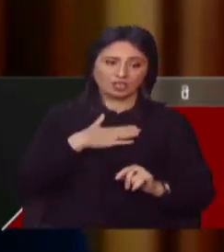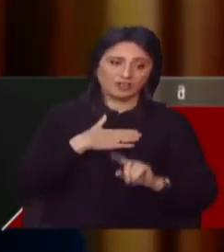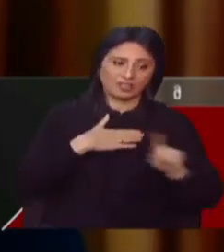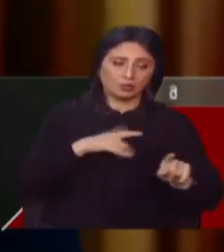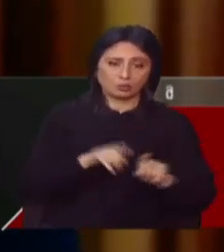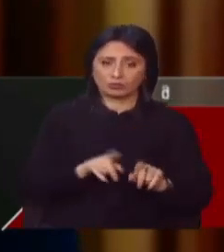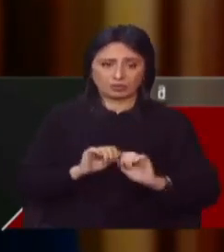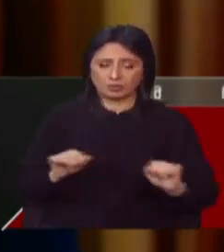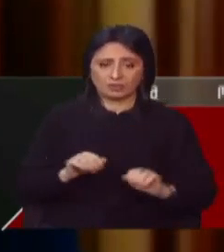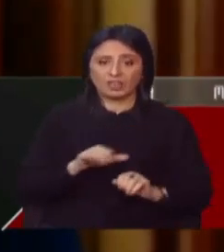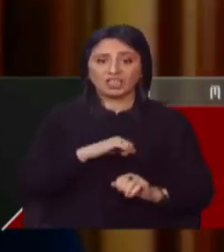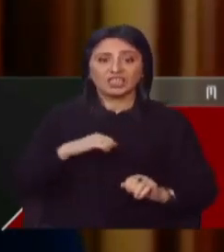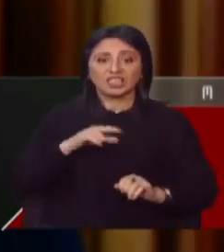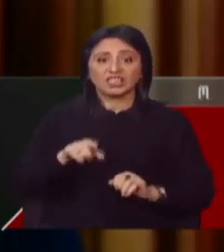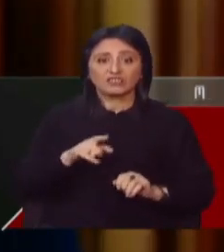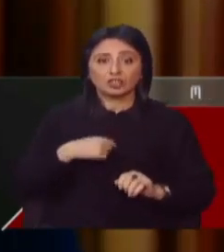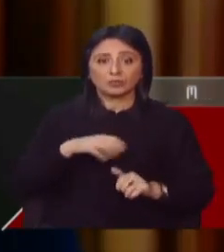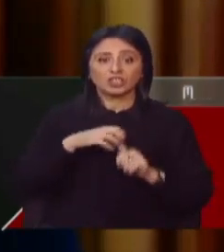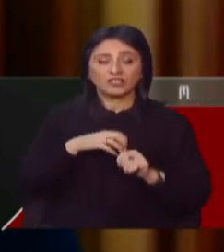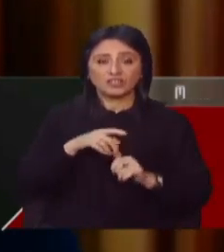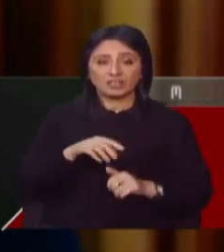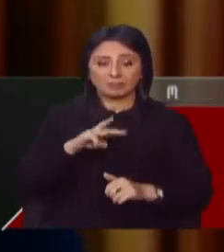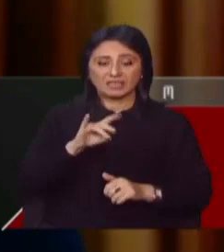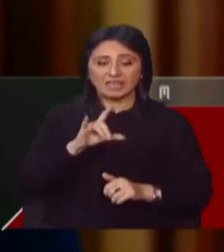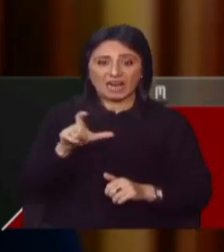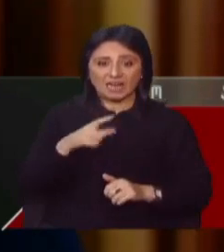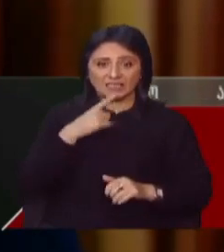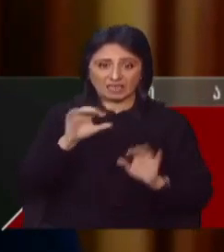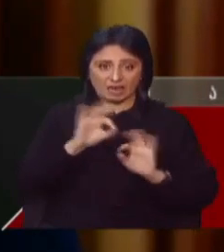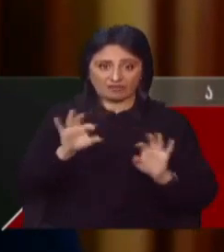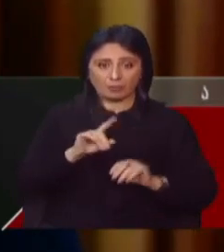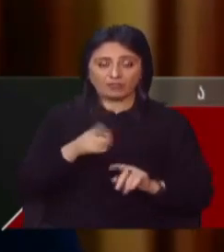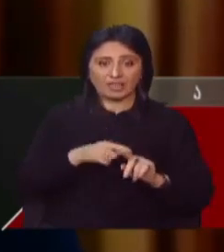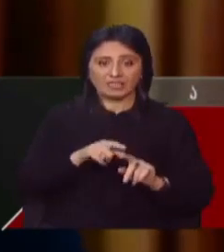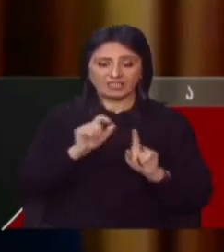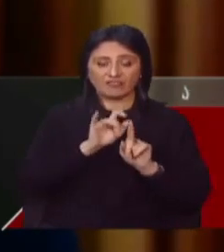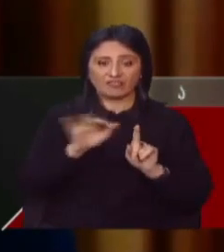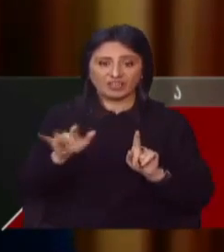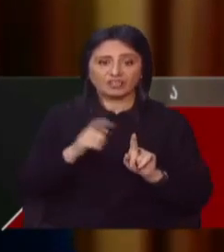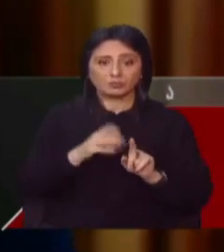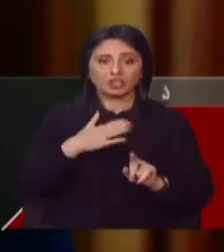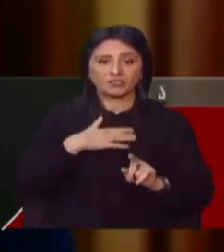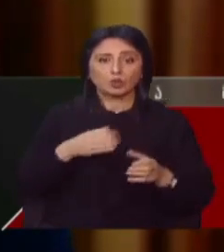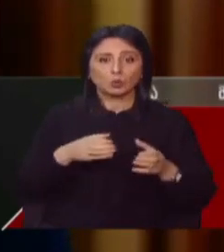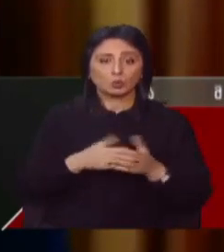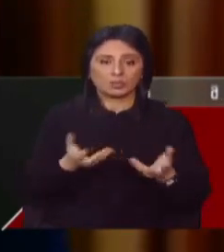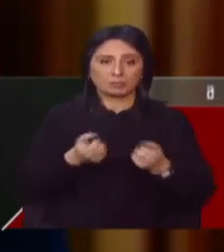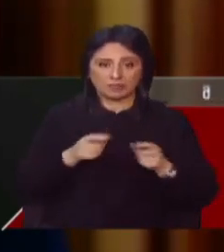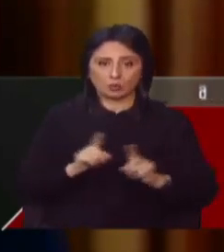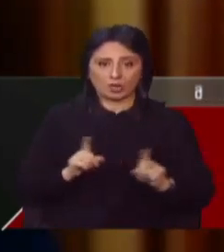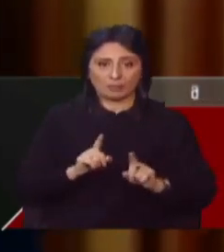pozitsiis mkhriden tavat titon chveni lideri batoni mamkam dinaredze gamoide da tkva rom es frazeologia iqo chveni gondirtsis